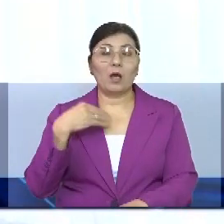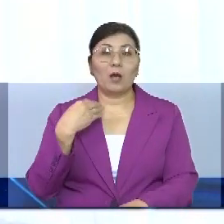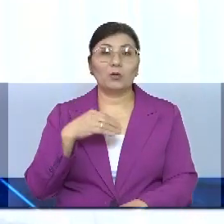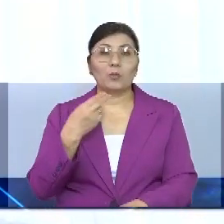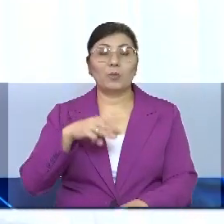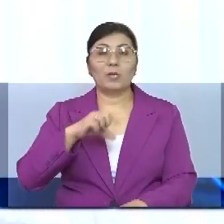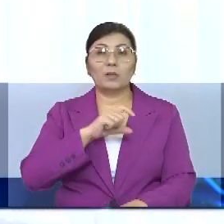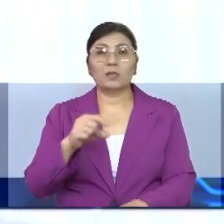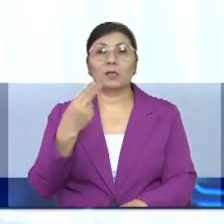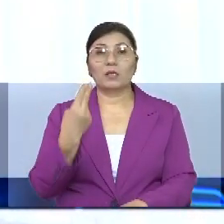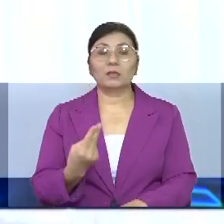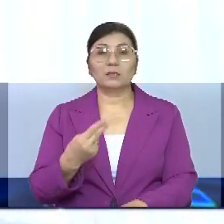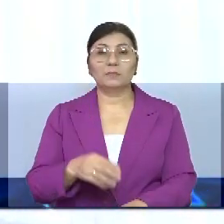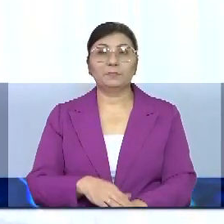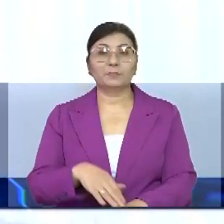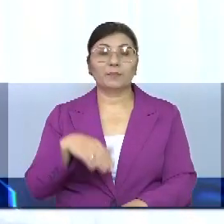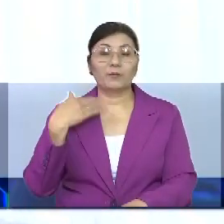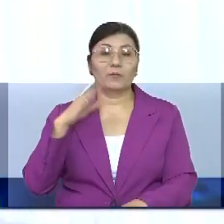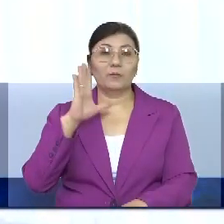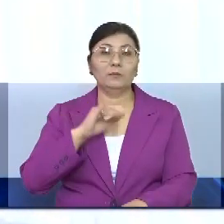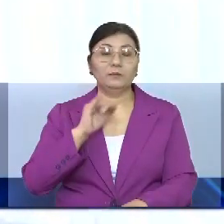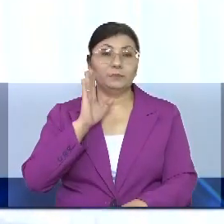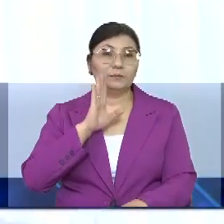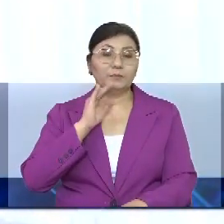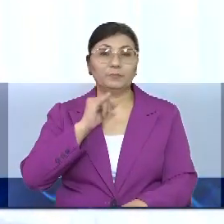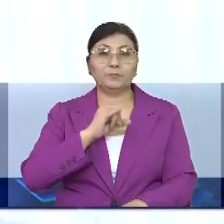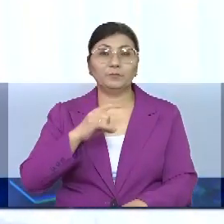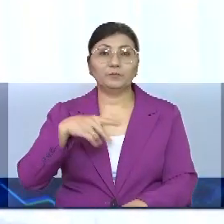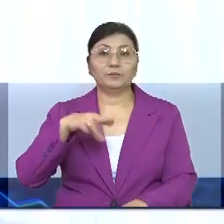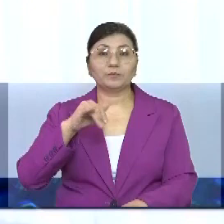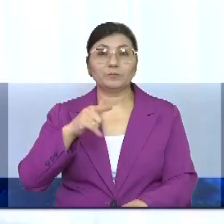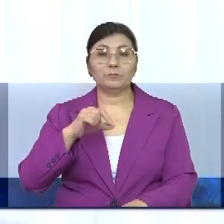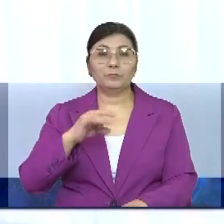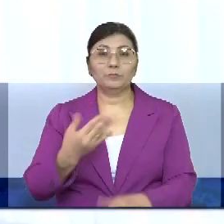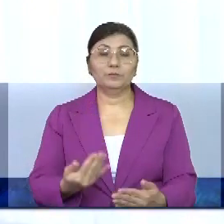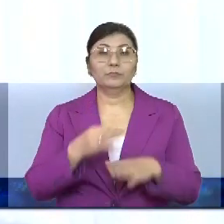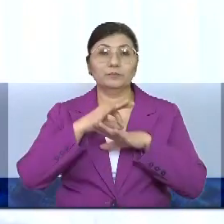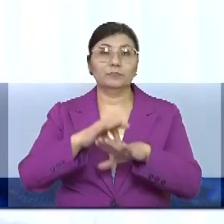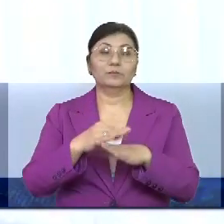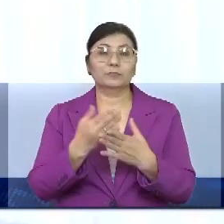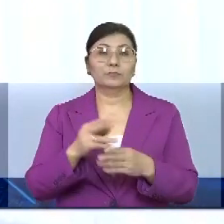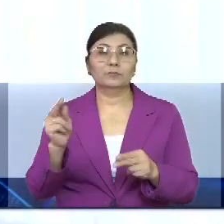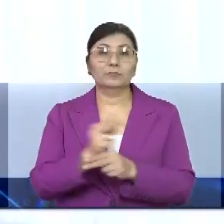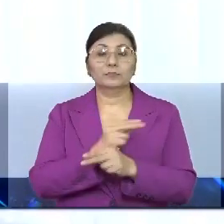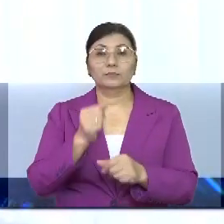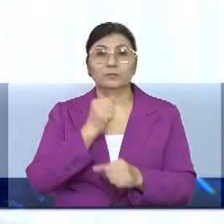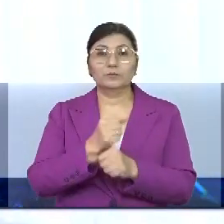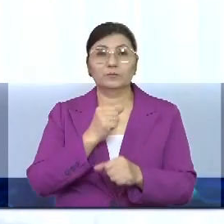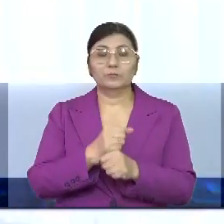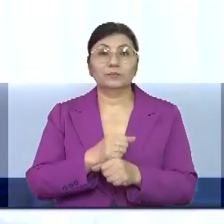система Актобе на сегодня ведет ремонтные работы